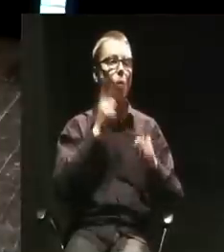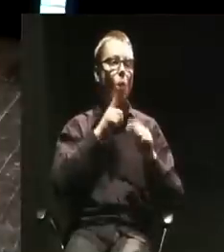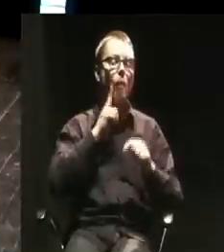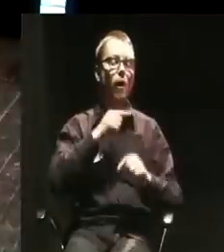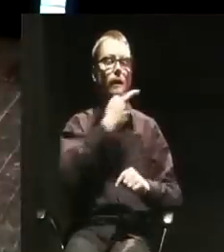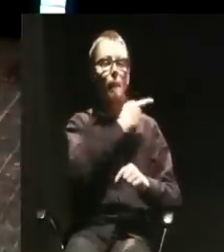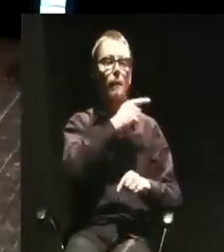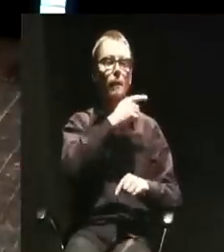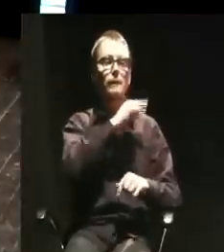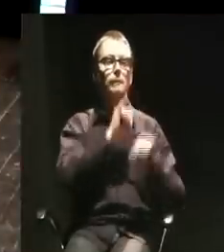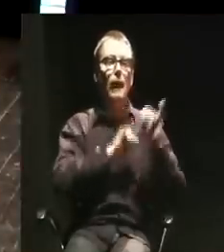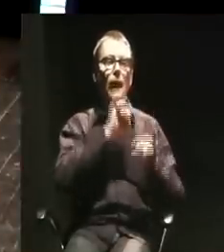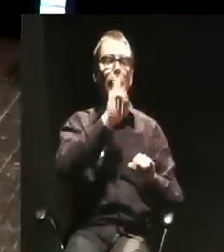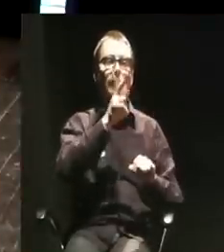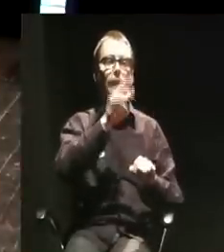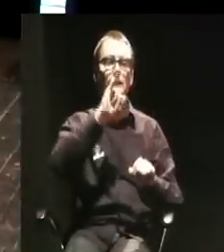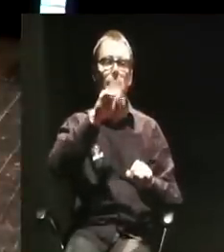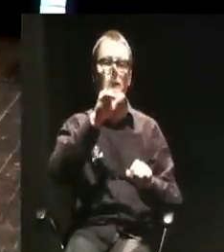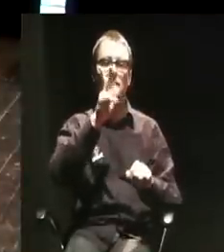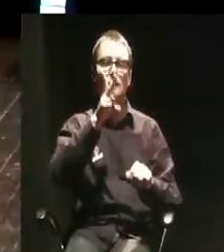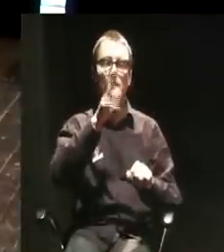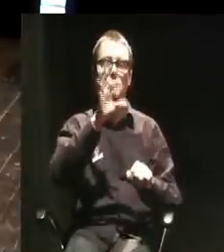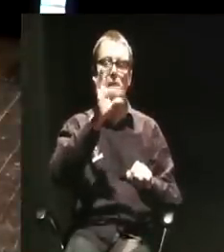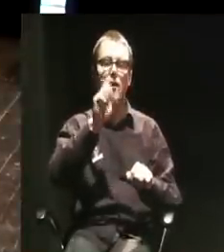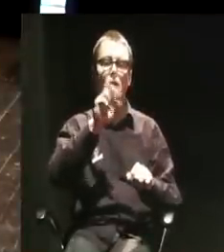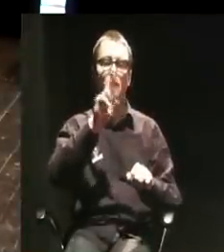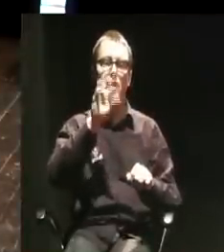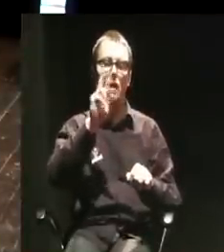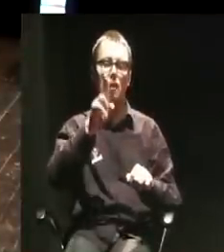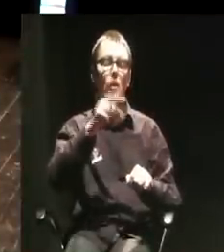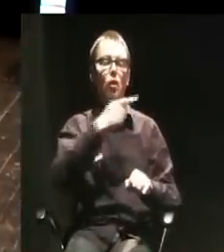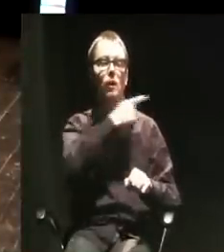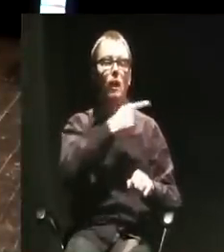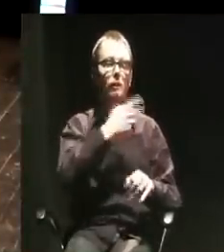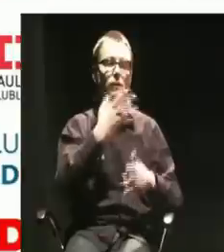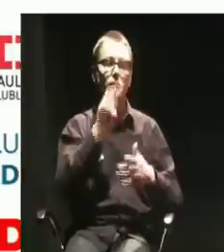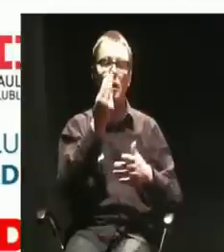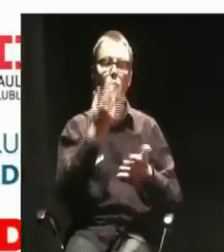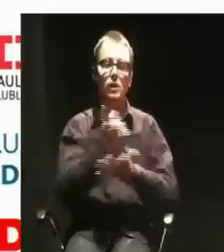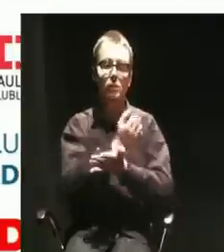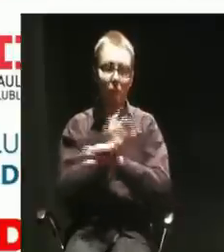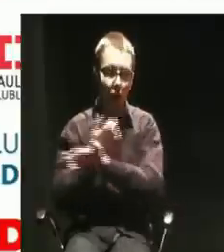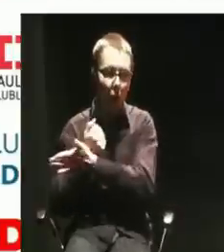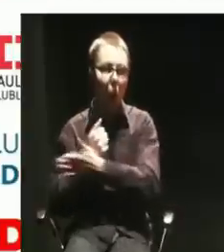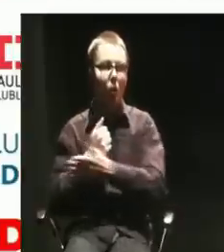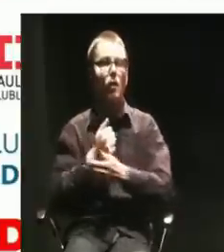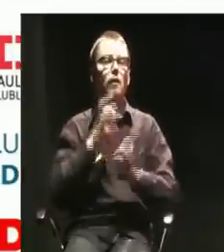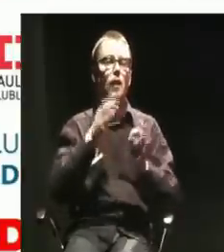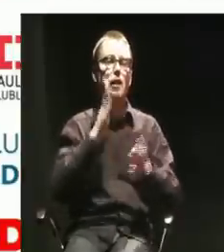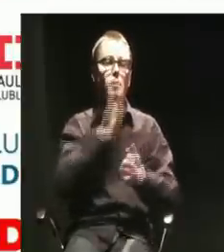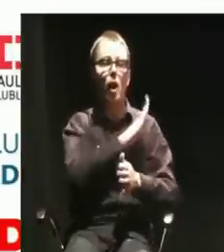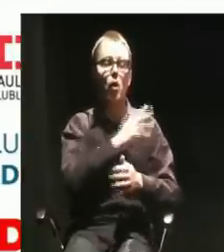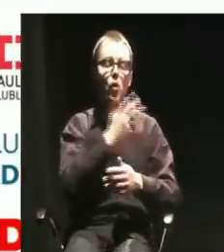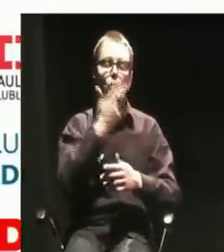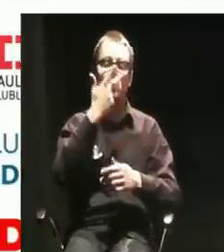taka platforma crowdfundingowa, na której zbierają pieniądze. Na razie mają tylko 3000 dolarów. Do